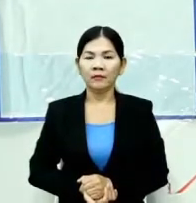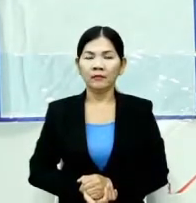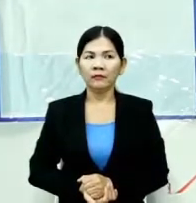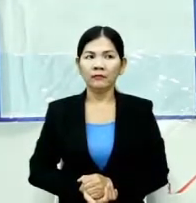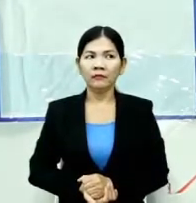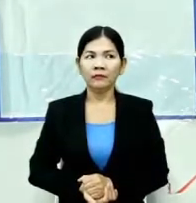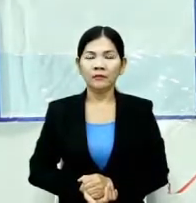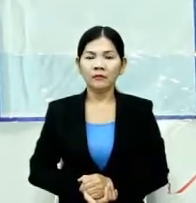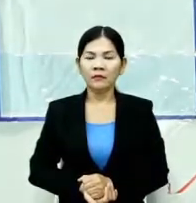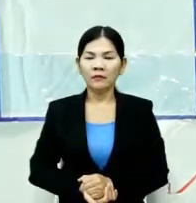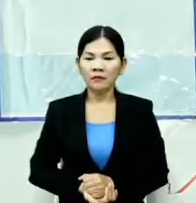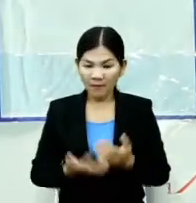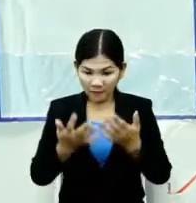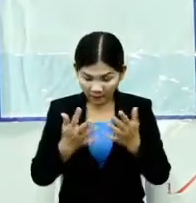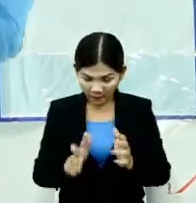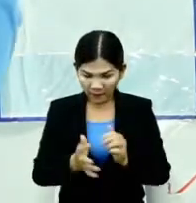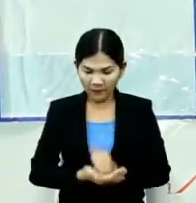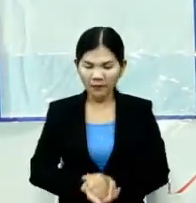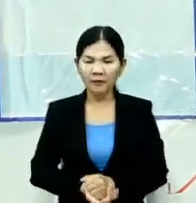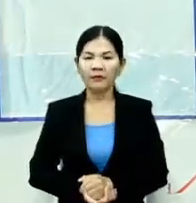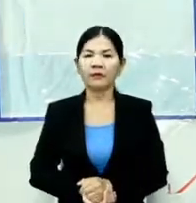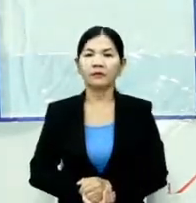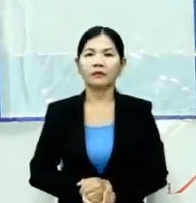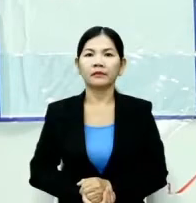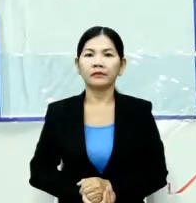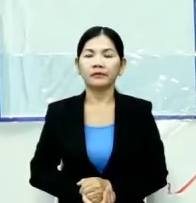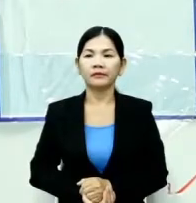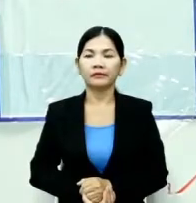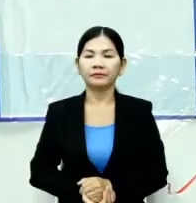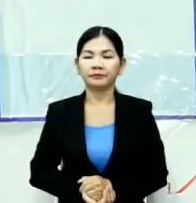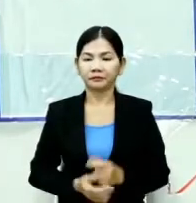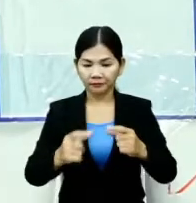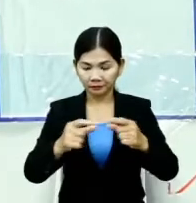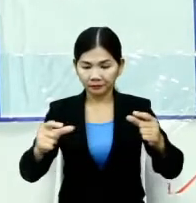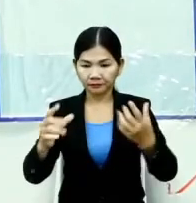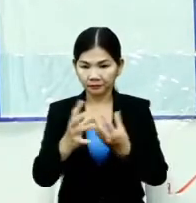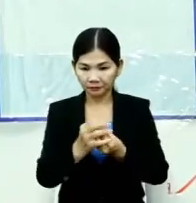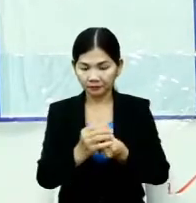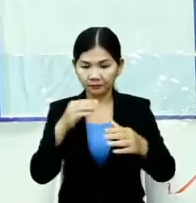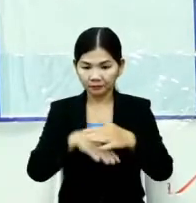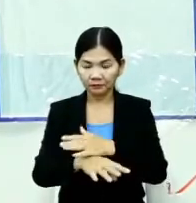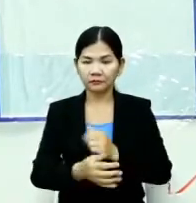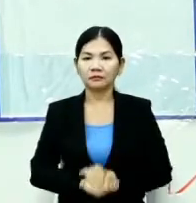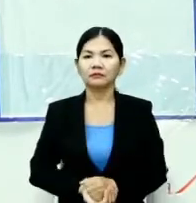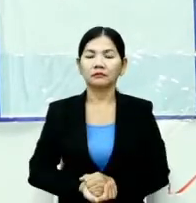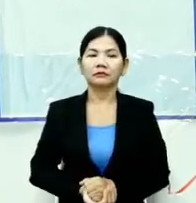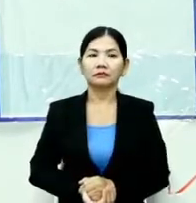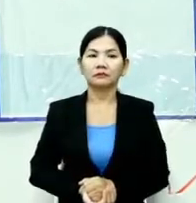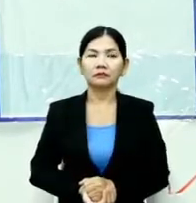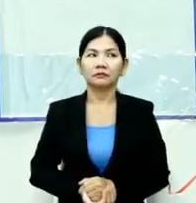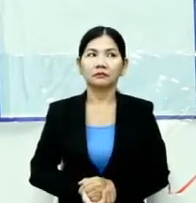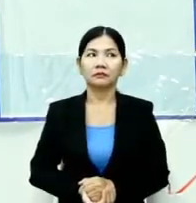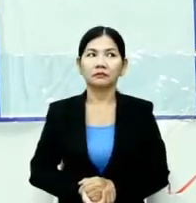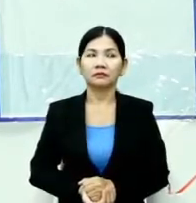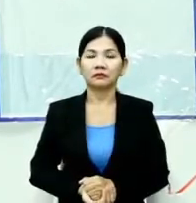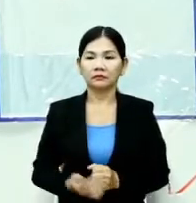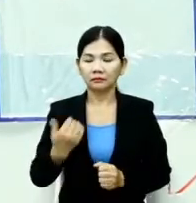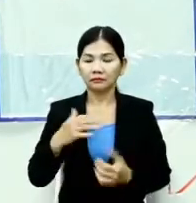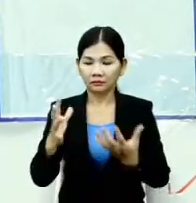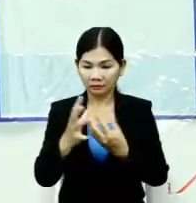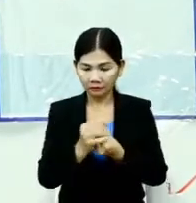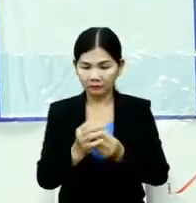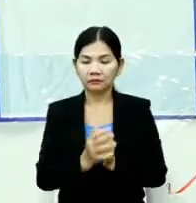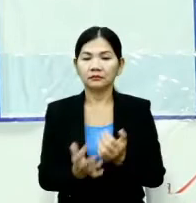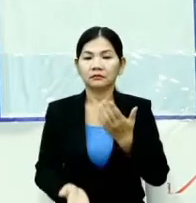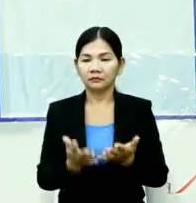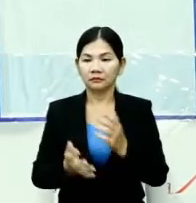យើងបង្កត់រួចហើយបាទអញ្ចឹងអ្នកគ្រូនឹងដាក់បន្តិចចំនួន1000ចូលទៅក្នុងនេះចាអញ្ចឹងចំនួនរបស់យើងបាន